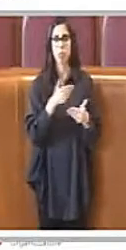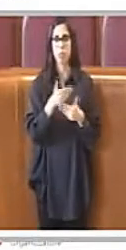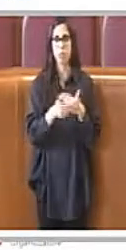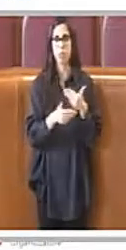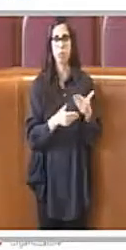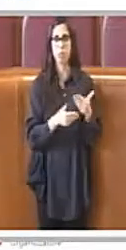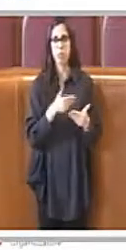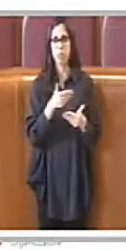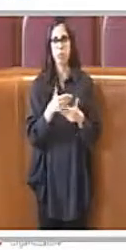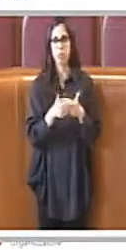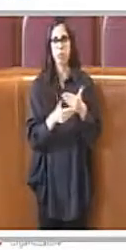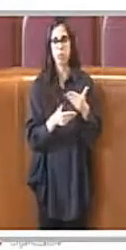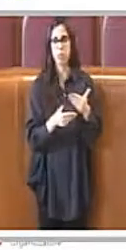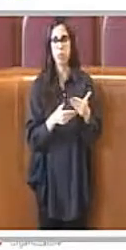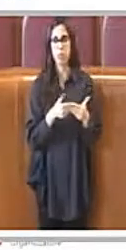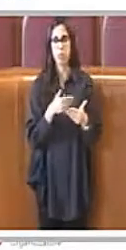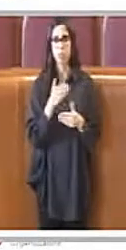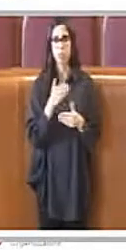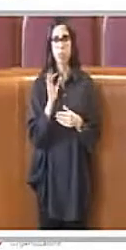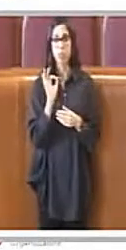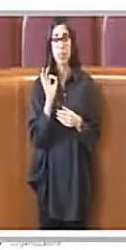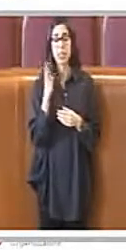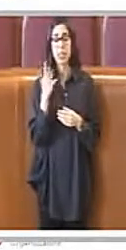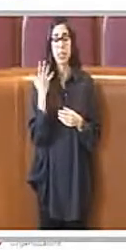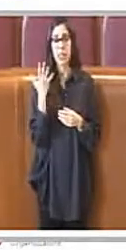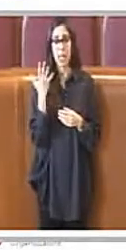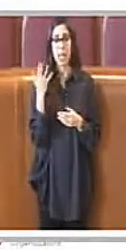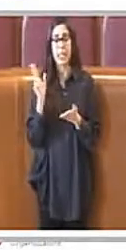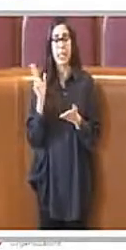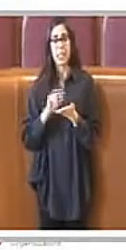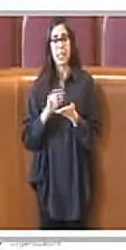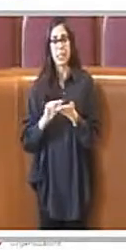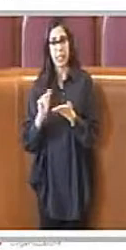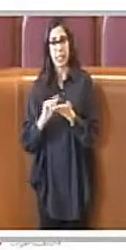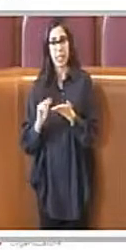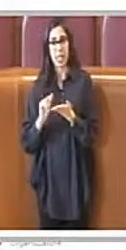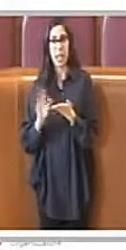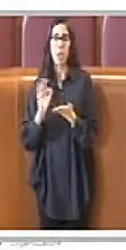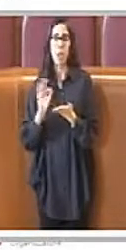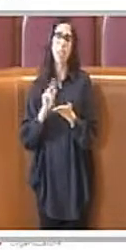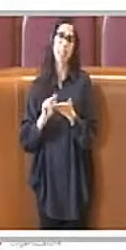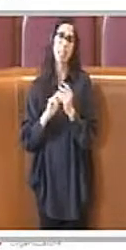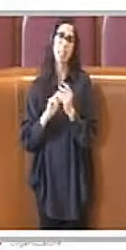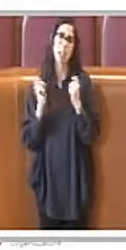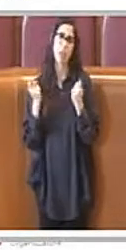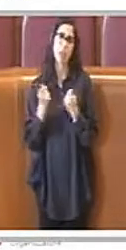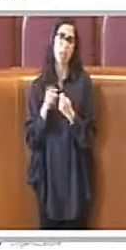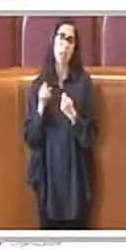nel momento in cui il segretariato o comunque la segreteria generale potrà